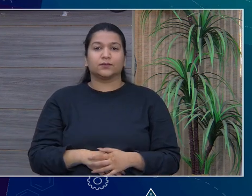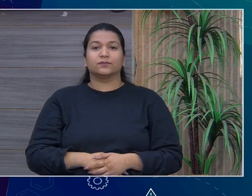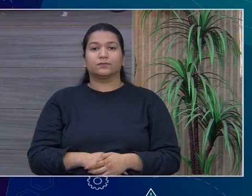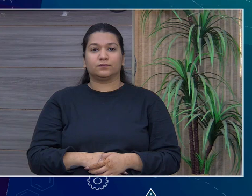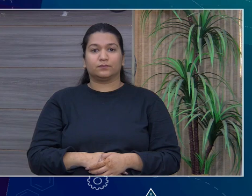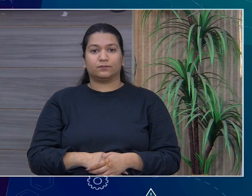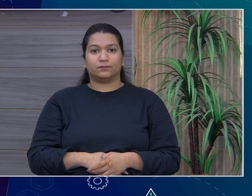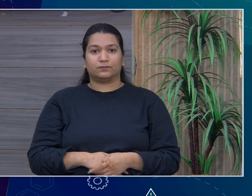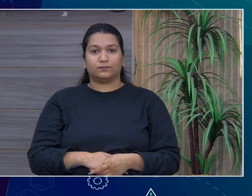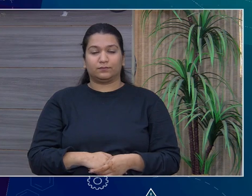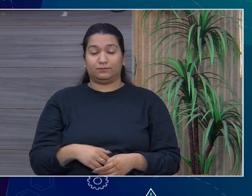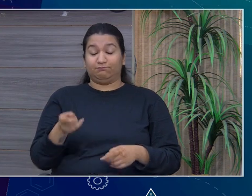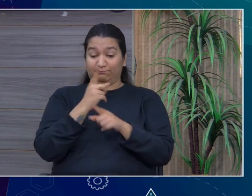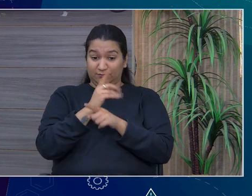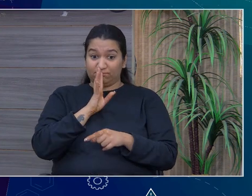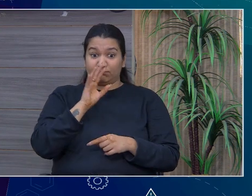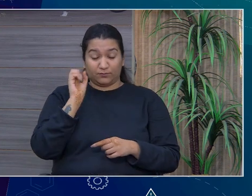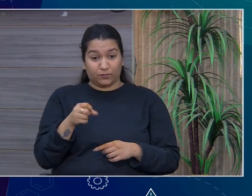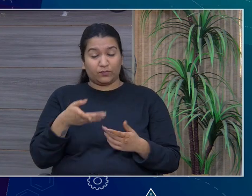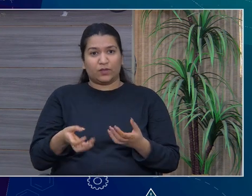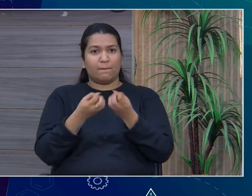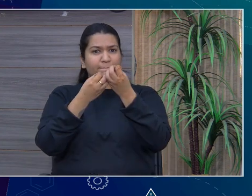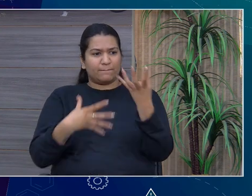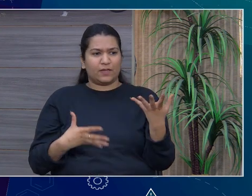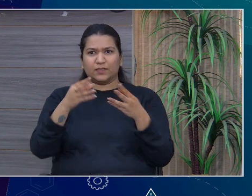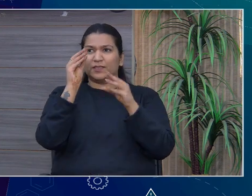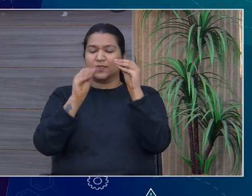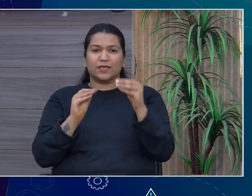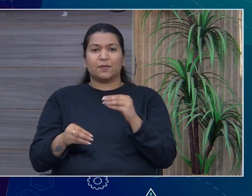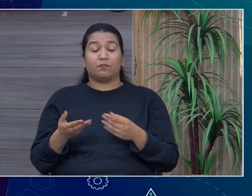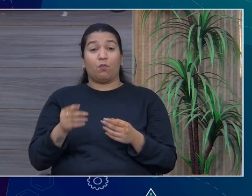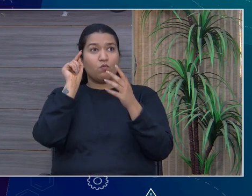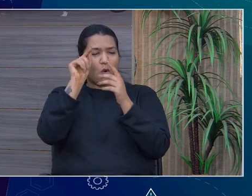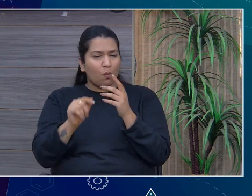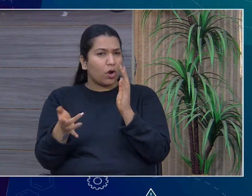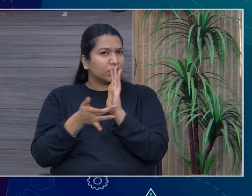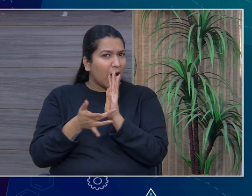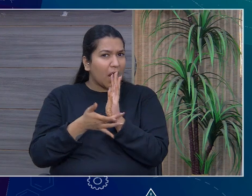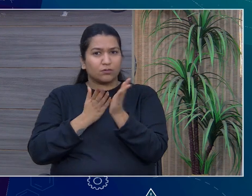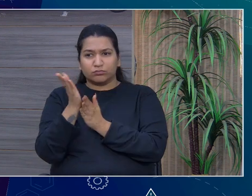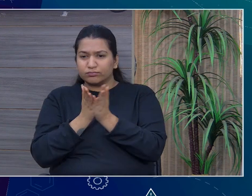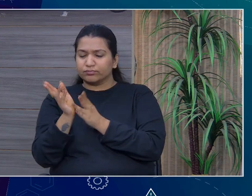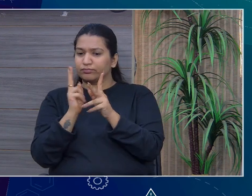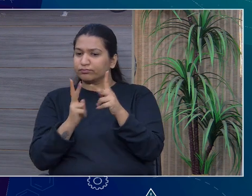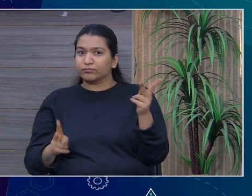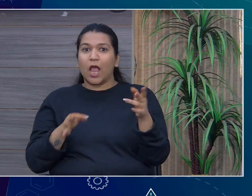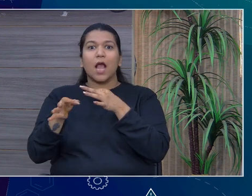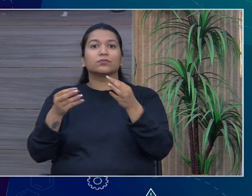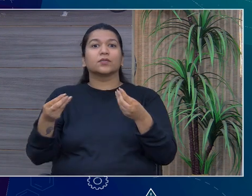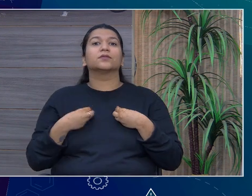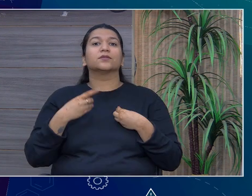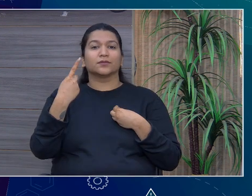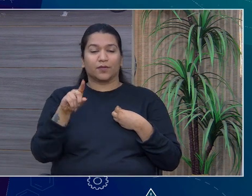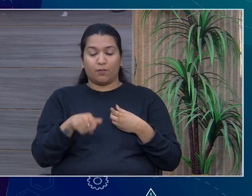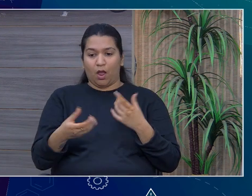सर। कितने सारे आयाम यहाँ पर आपने नेहा जी बताए। टेक्निक्स, ऑफकोर्स तकनीक की हम बात करते हैं। आपने जो